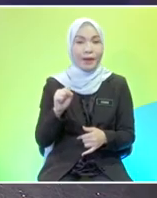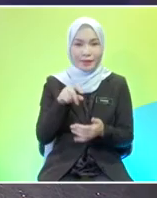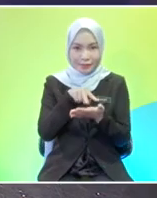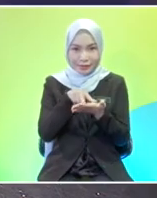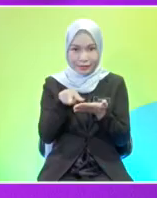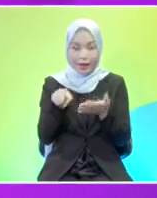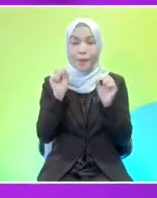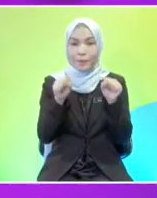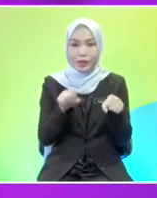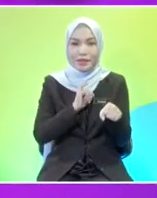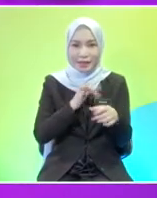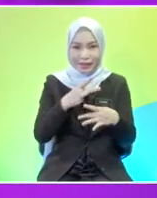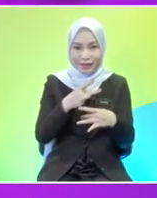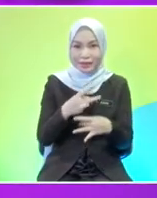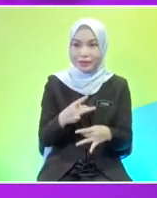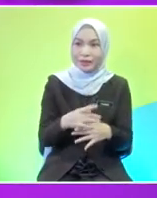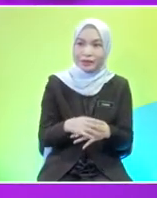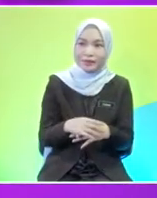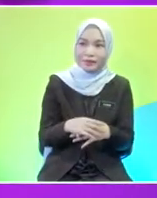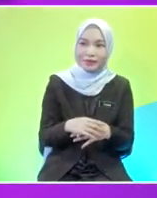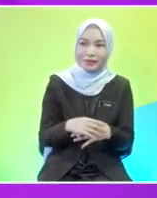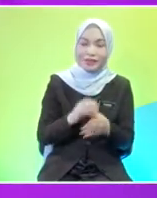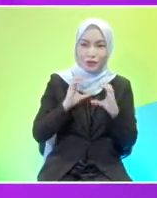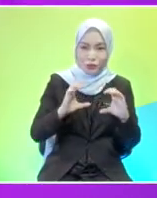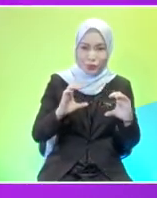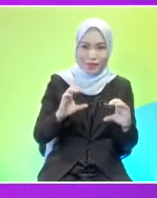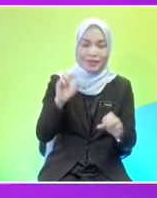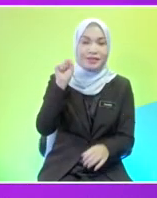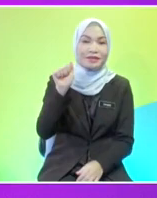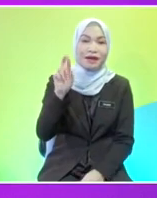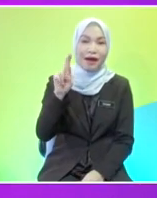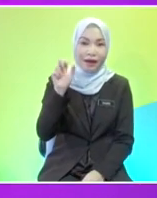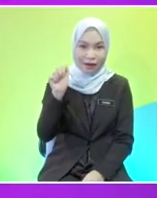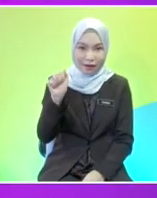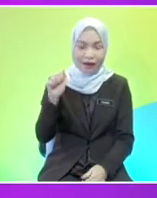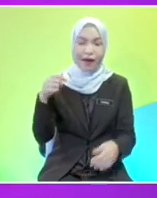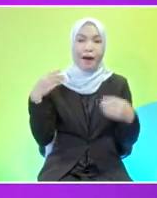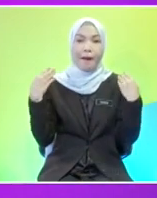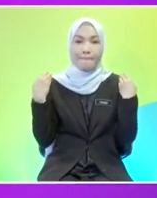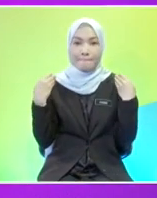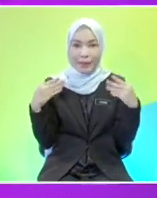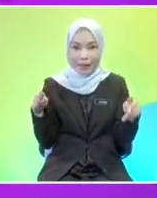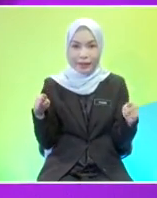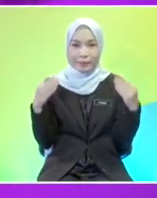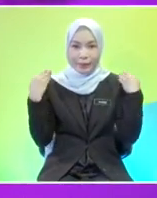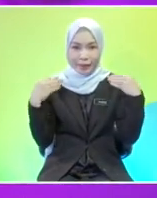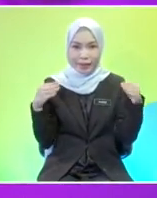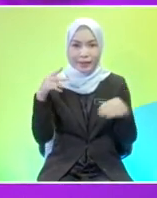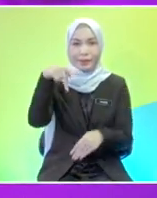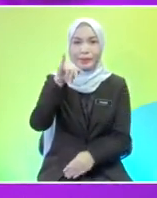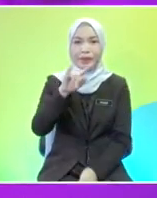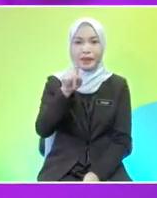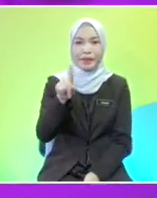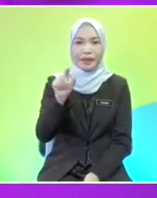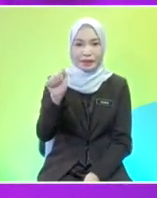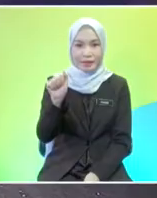Go sara Beli pizza tuna Wow tepat sekali